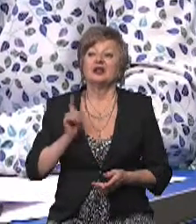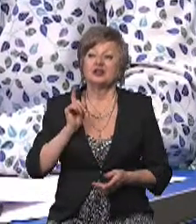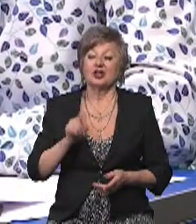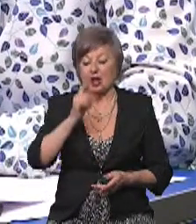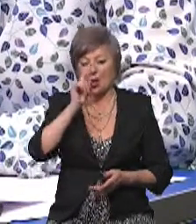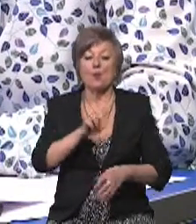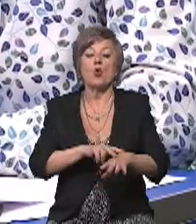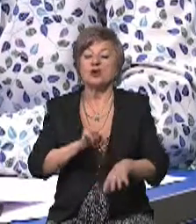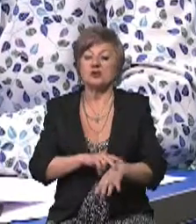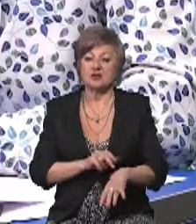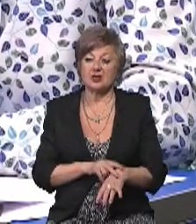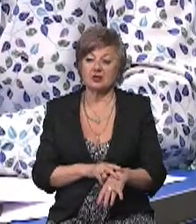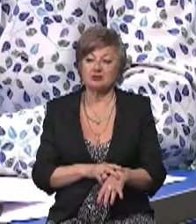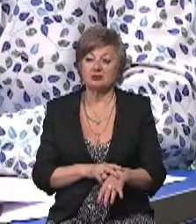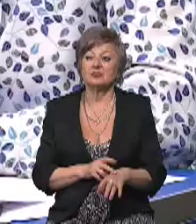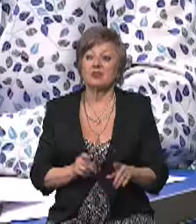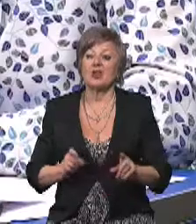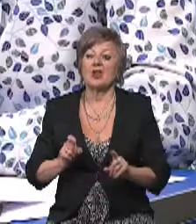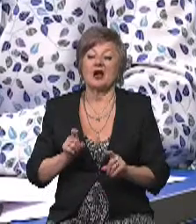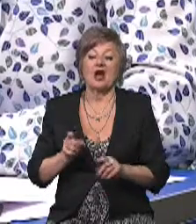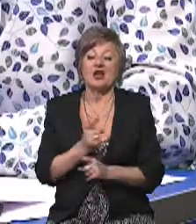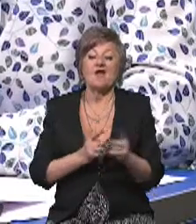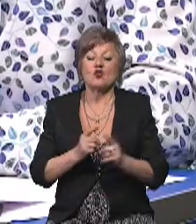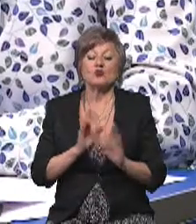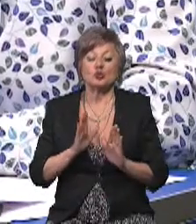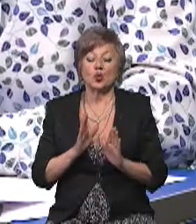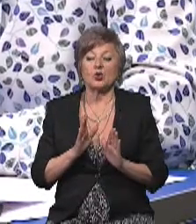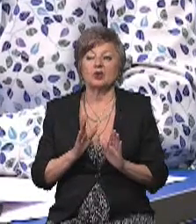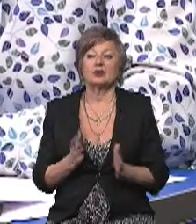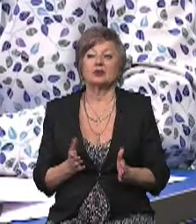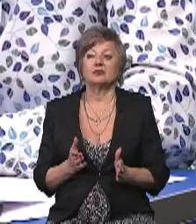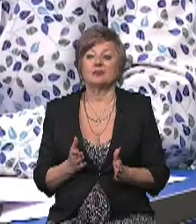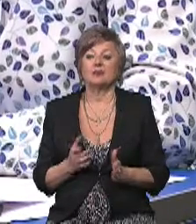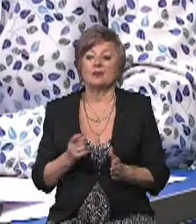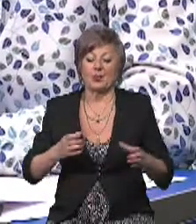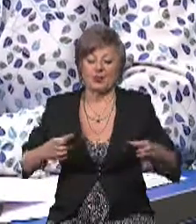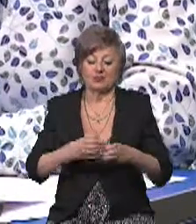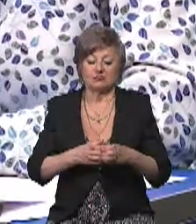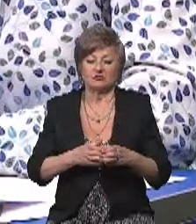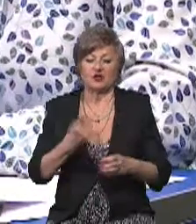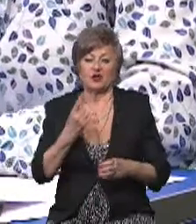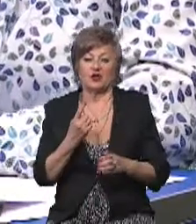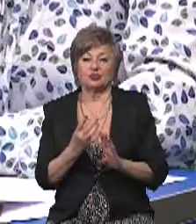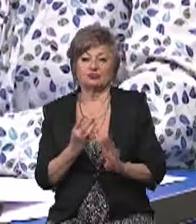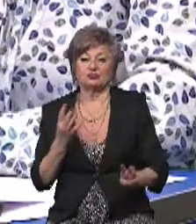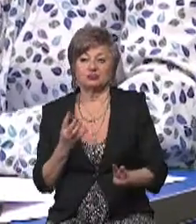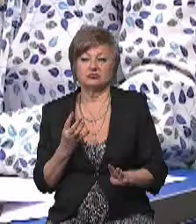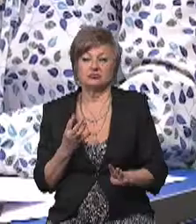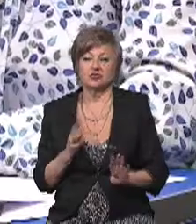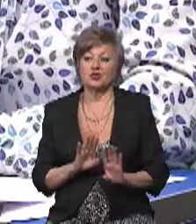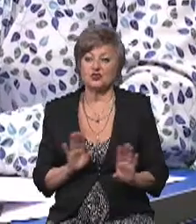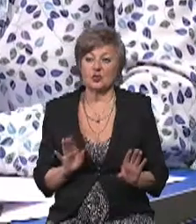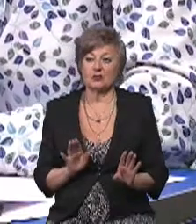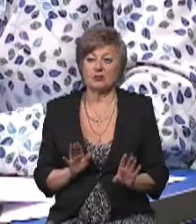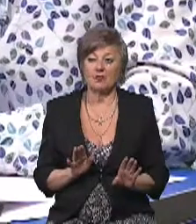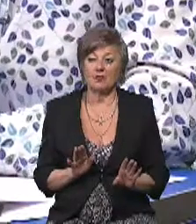саме поліція. Поліція реформована тільки на, скажімо, в одній ланці. Спочатку реформована, потім відкатана реформа.